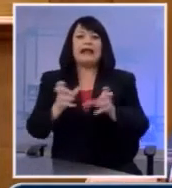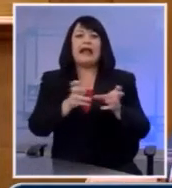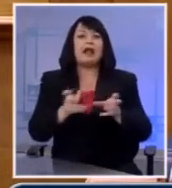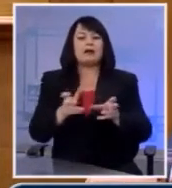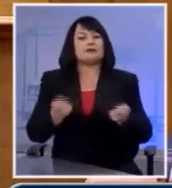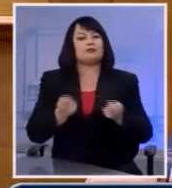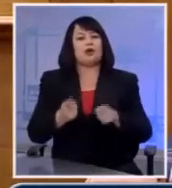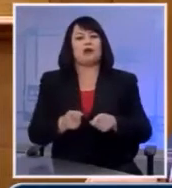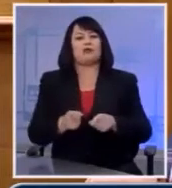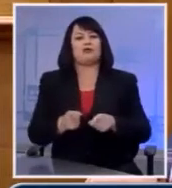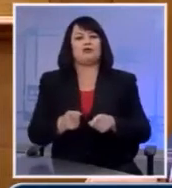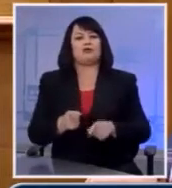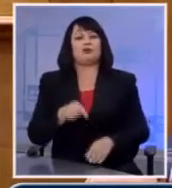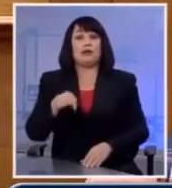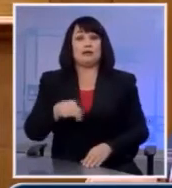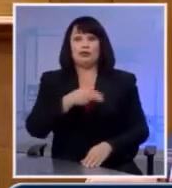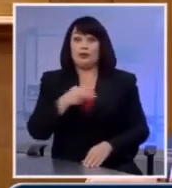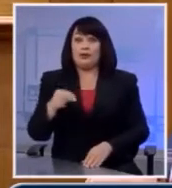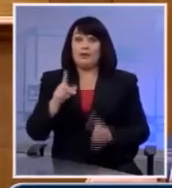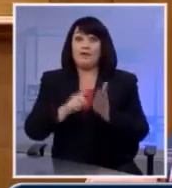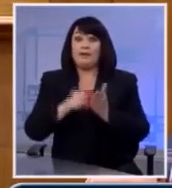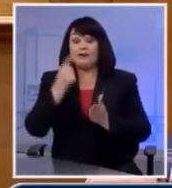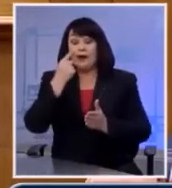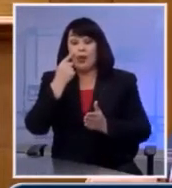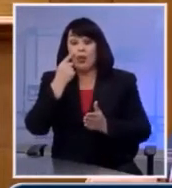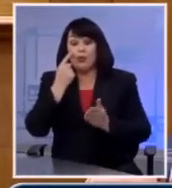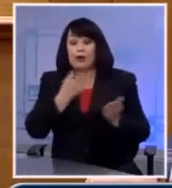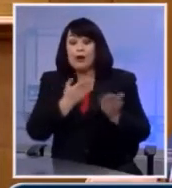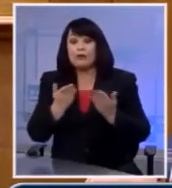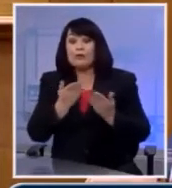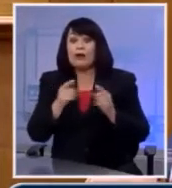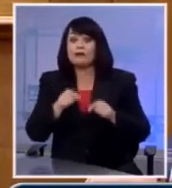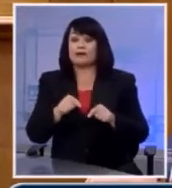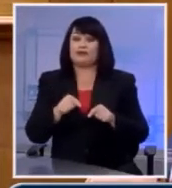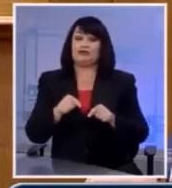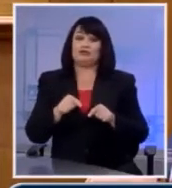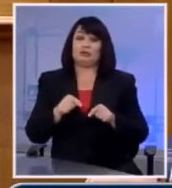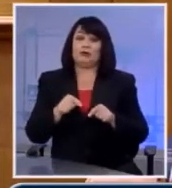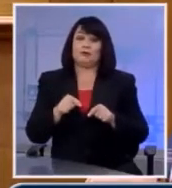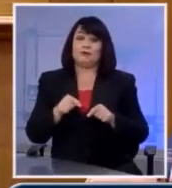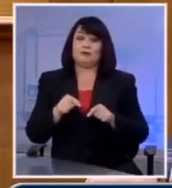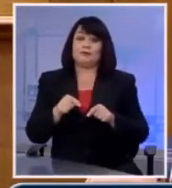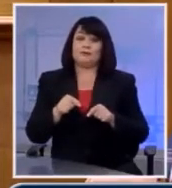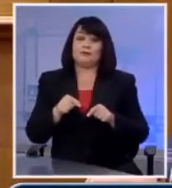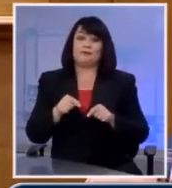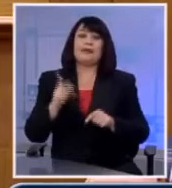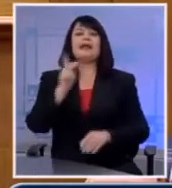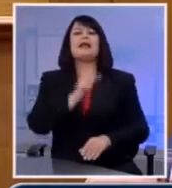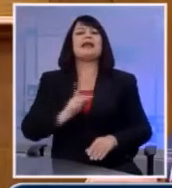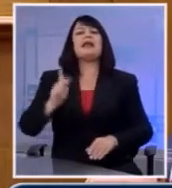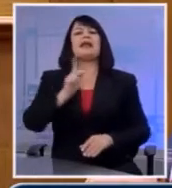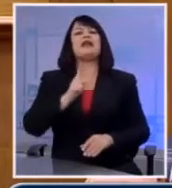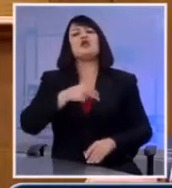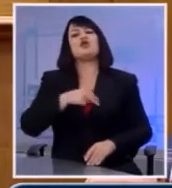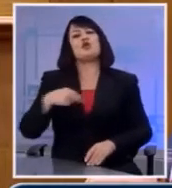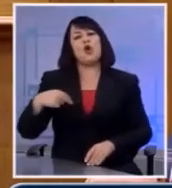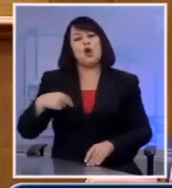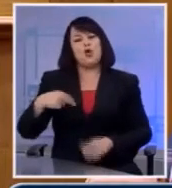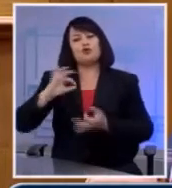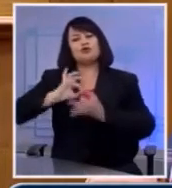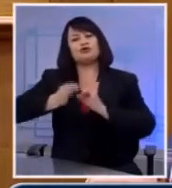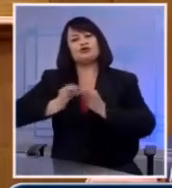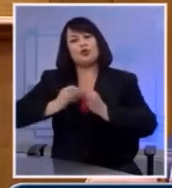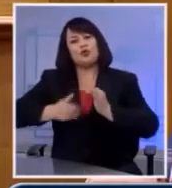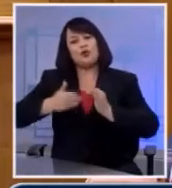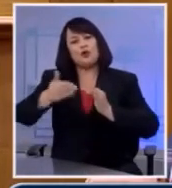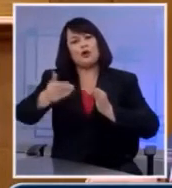είναι αντικείμενο μελέτης για τους κοινωνιολόγους και τους ιστορικούς του μέλλοντος, για τους